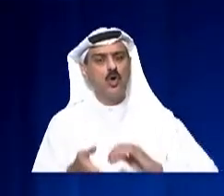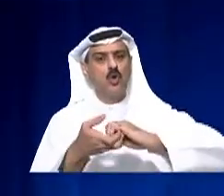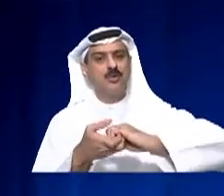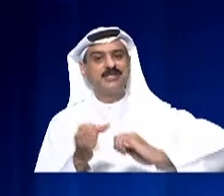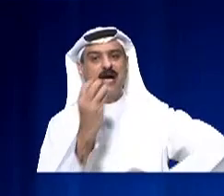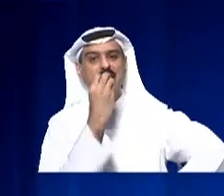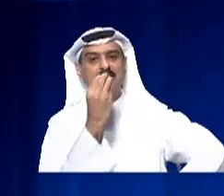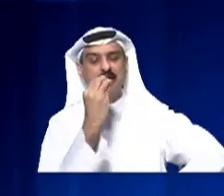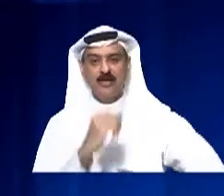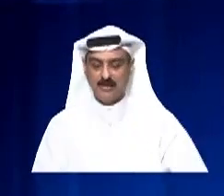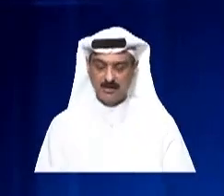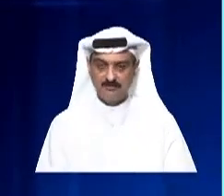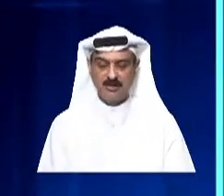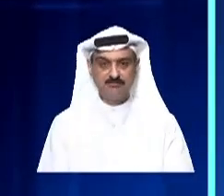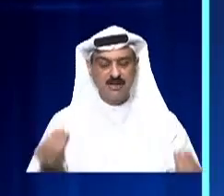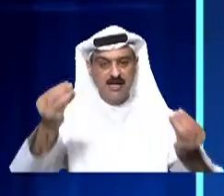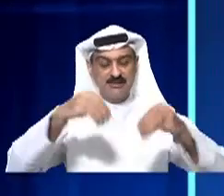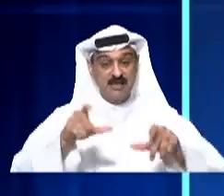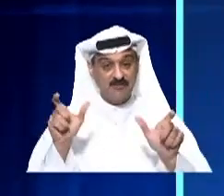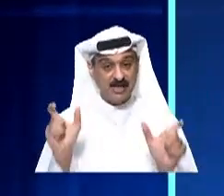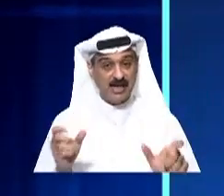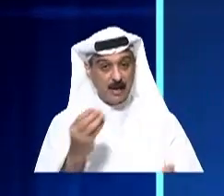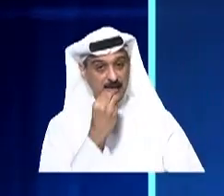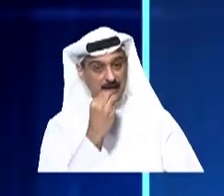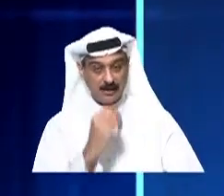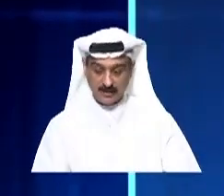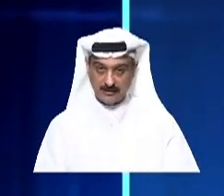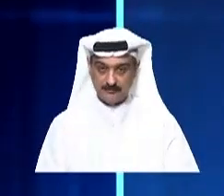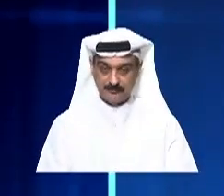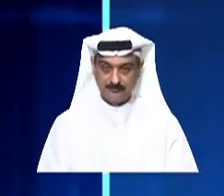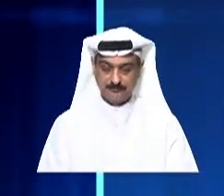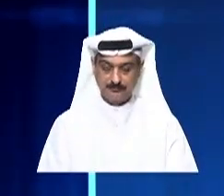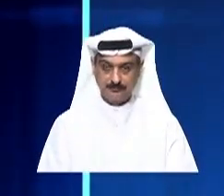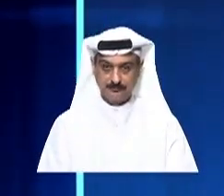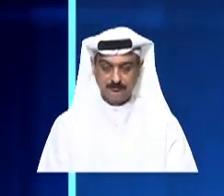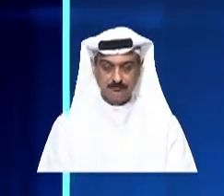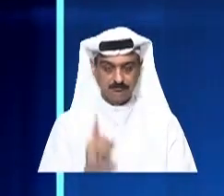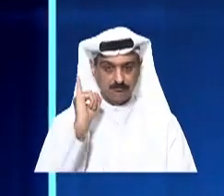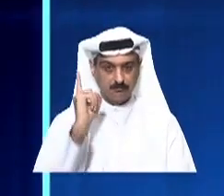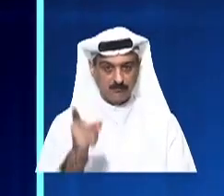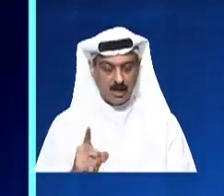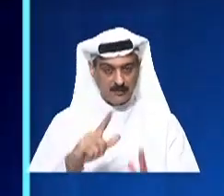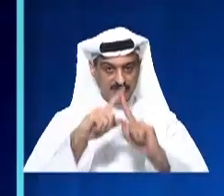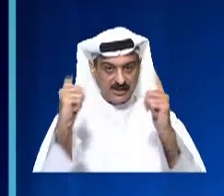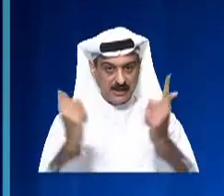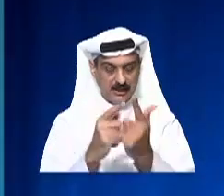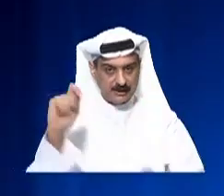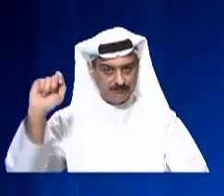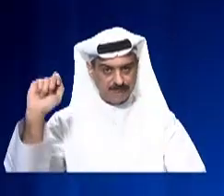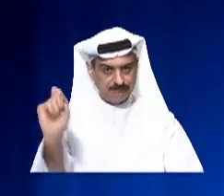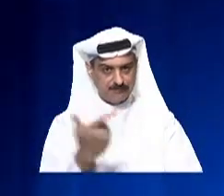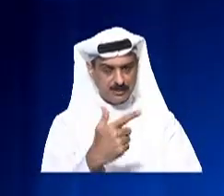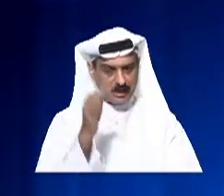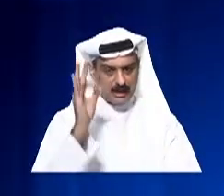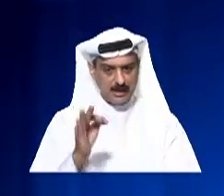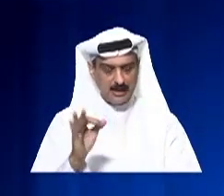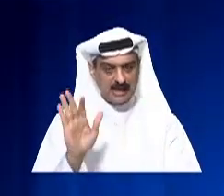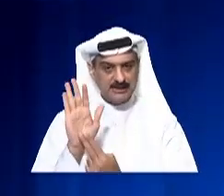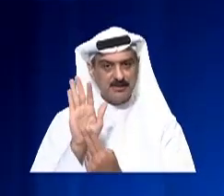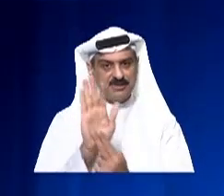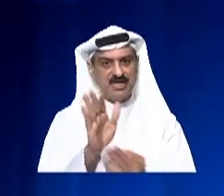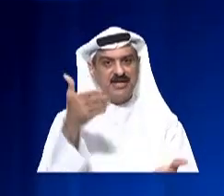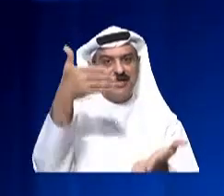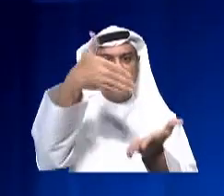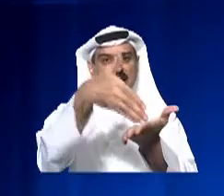الخاصة بتعزيز الأمن الغذائي. وقد وجه مجلس الوزراء اللجنة بسرعة الانتهاء من التقرير النهائي